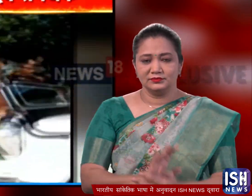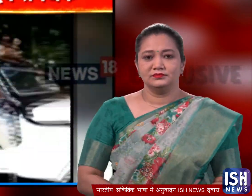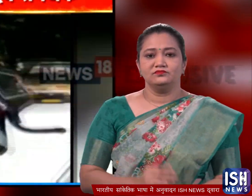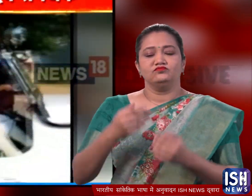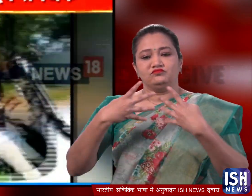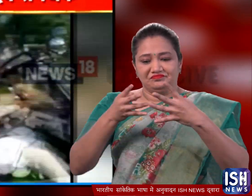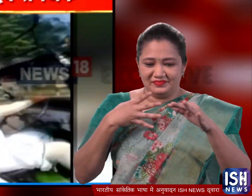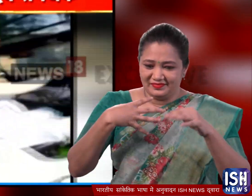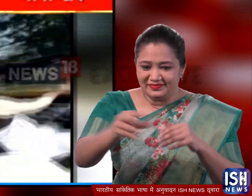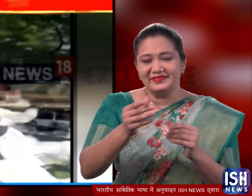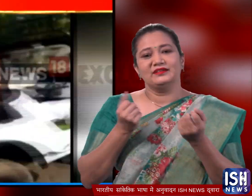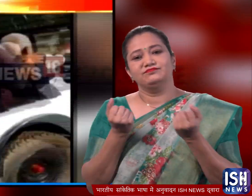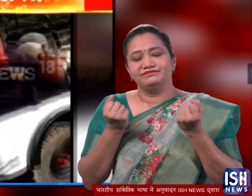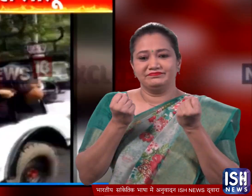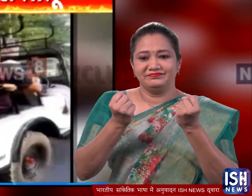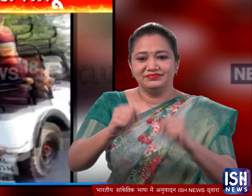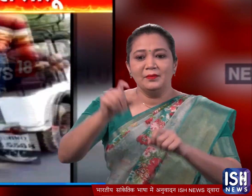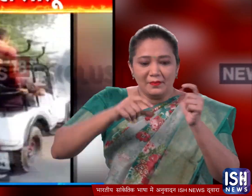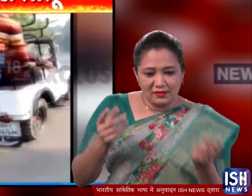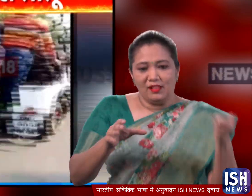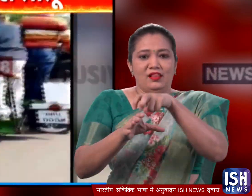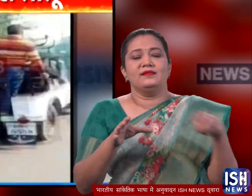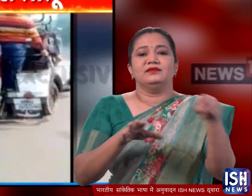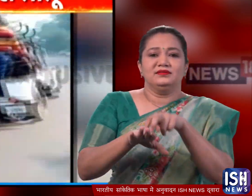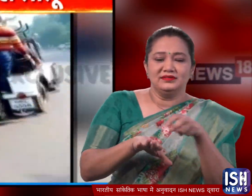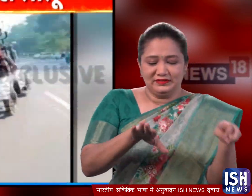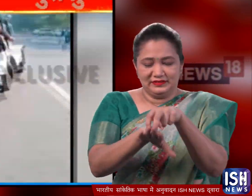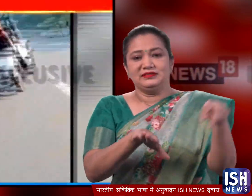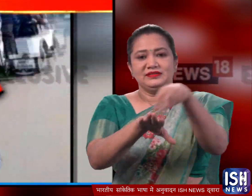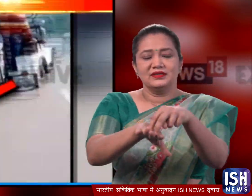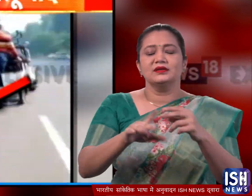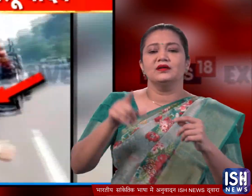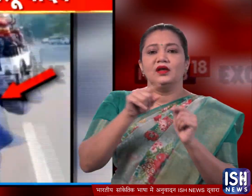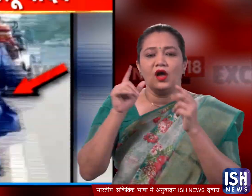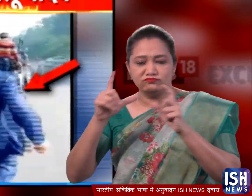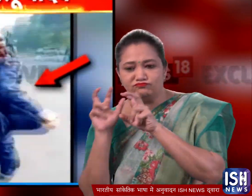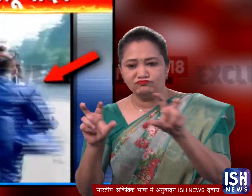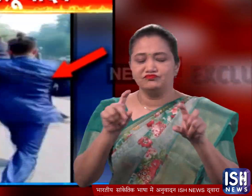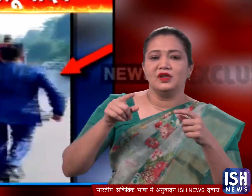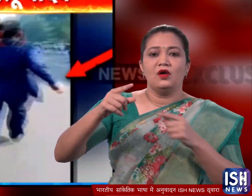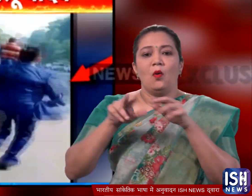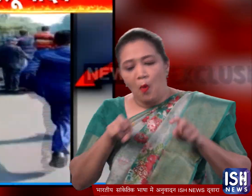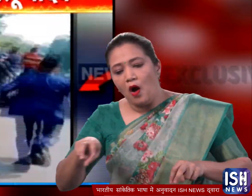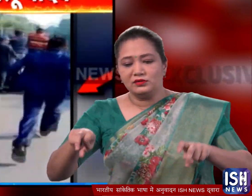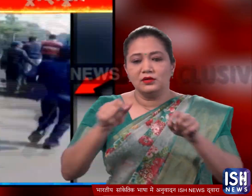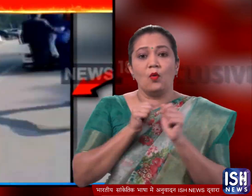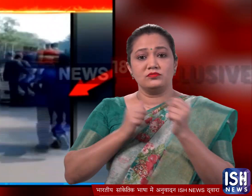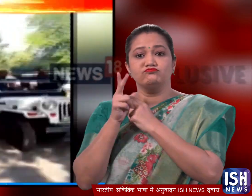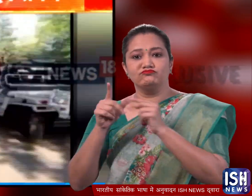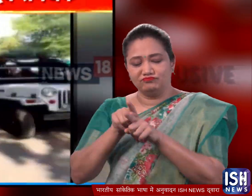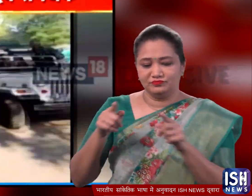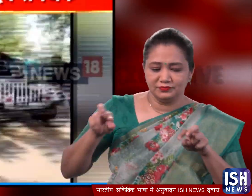गाड़ी जैसे ही बाहर निकली, कई समर्थक उस पर सवार हो गए। इस दौरान लालू प्रसाद यादव के सुरक्षाकर्मी गाड़ी के साथ साथ पैदल ही चलने